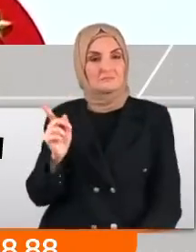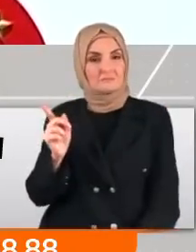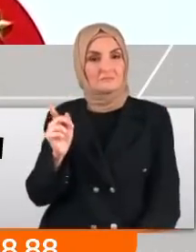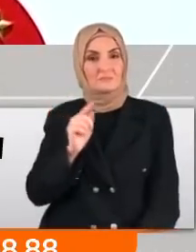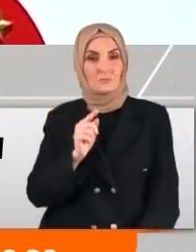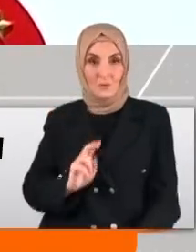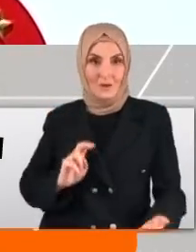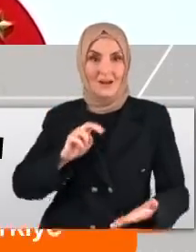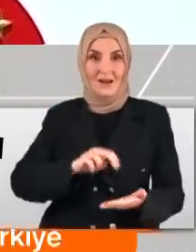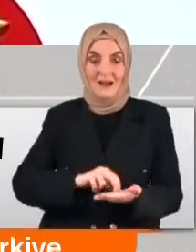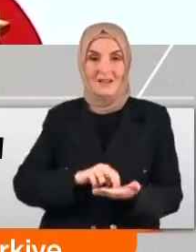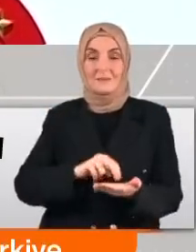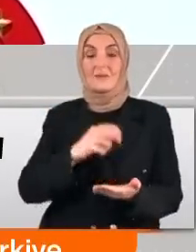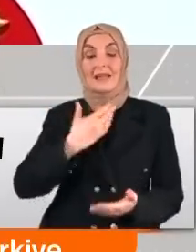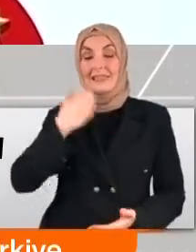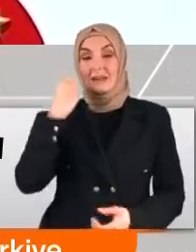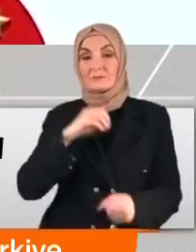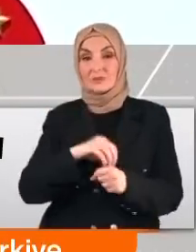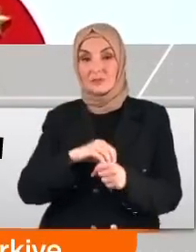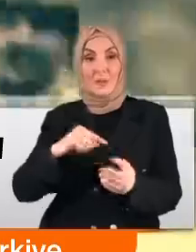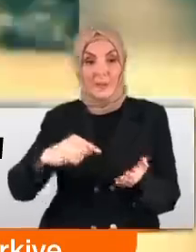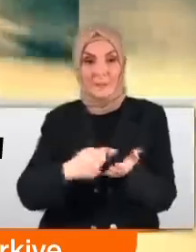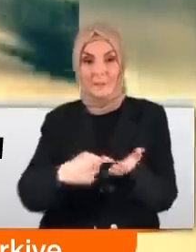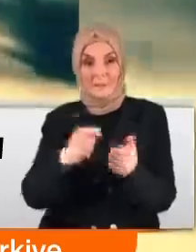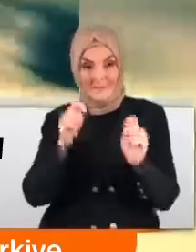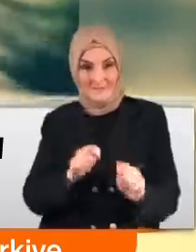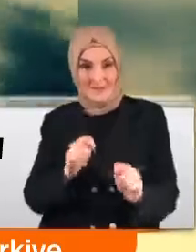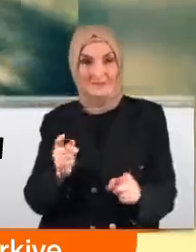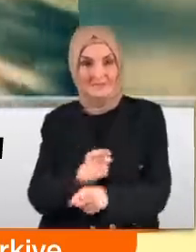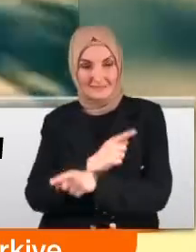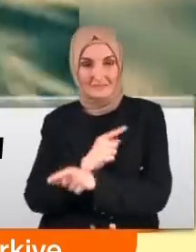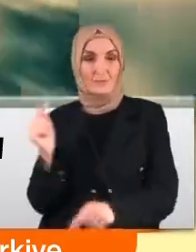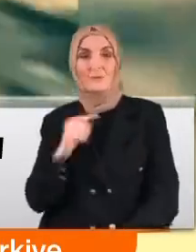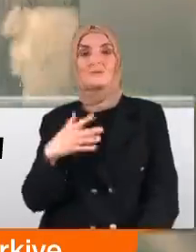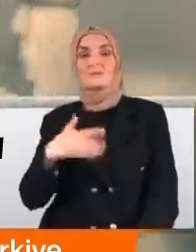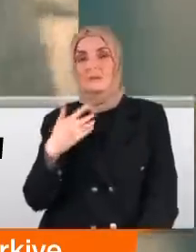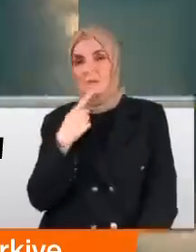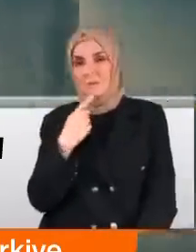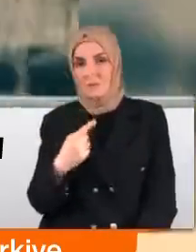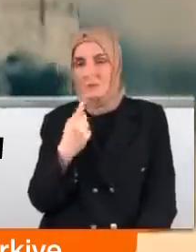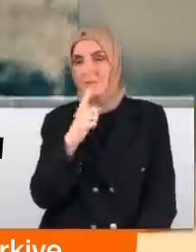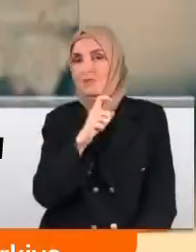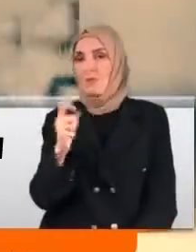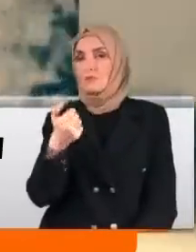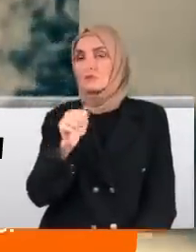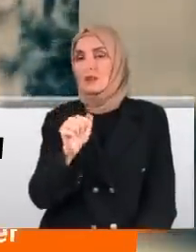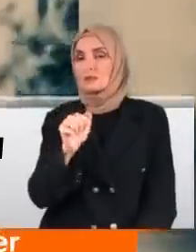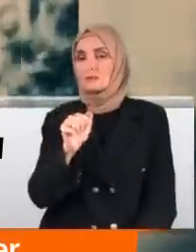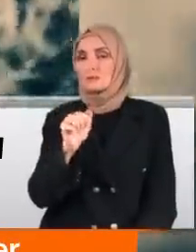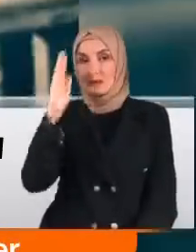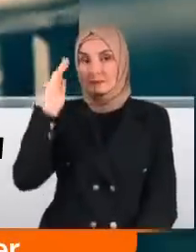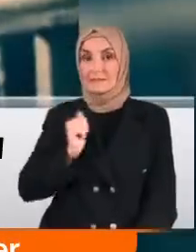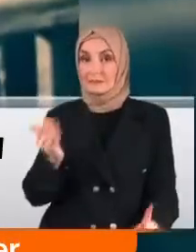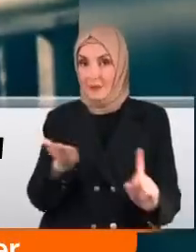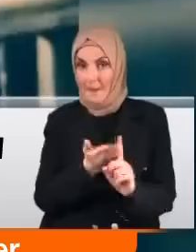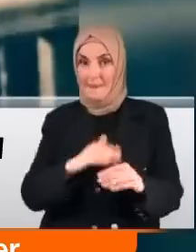imzası bulunanları asla hazzetmediler. 1960 askeri darbesinin ardından yargılamalar Yassıada'da yapıldı.